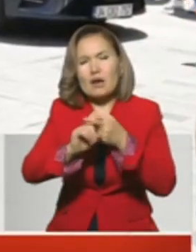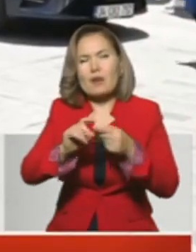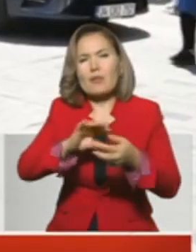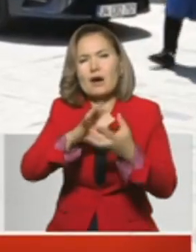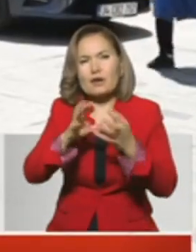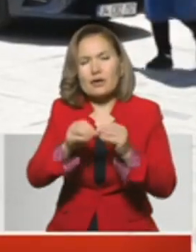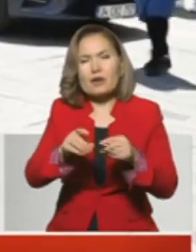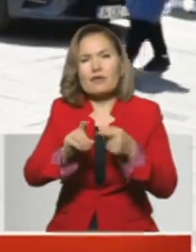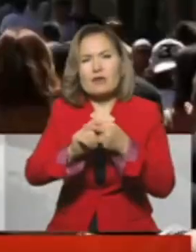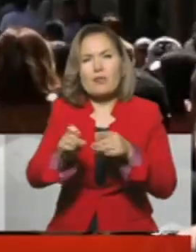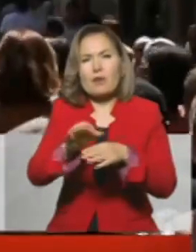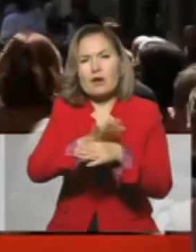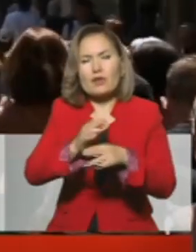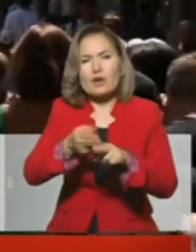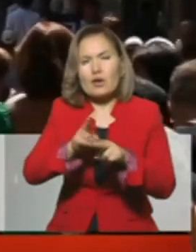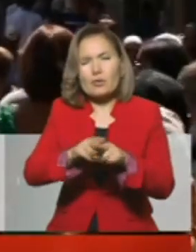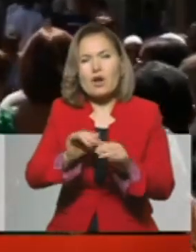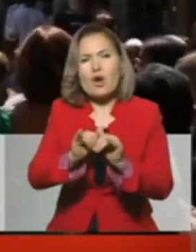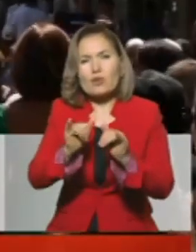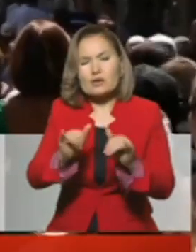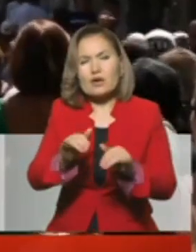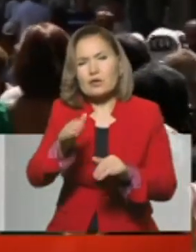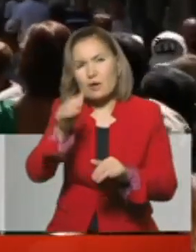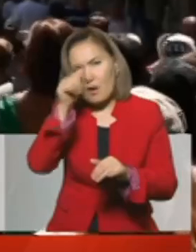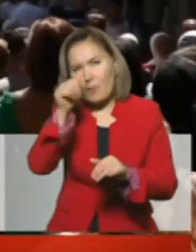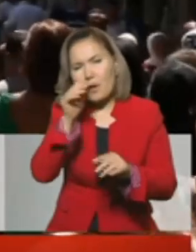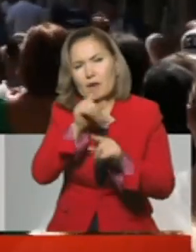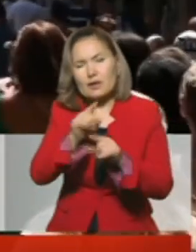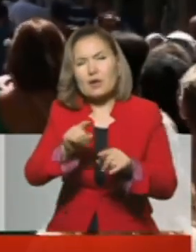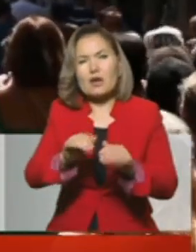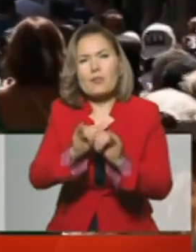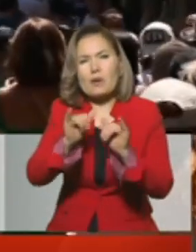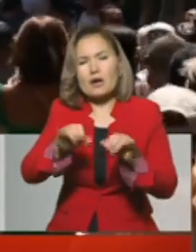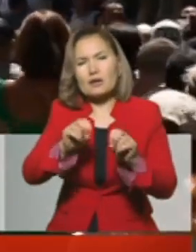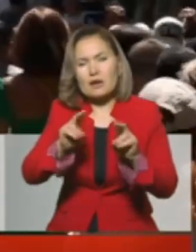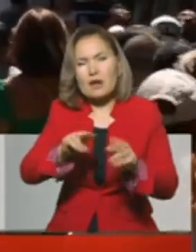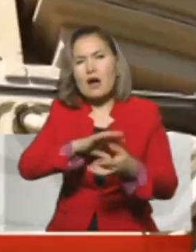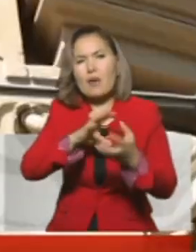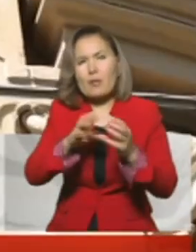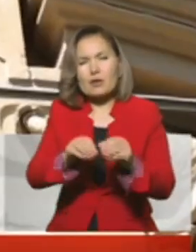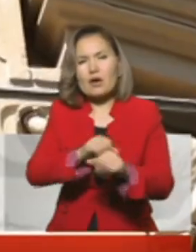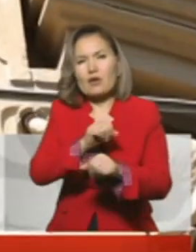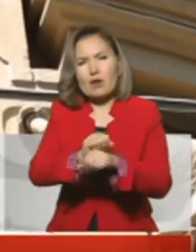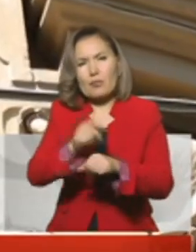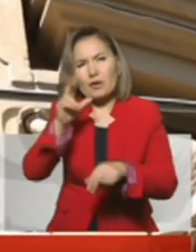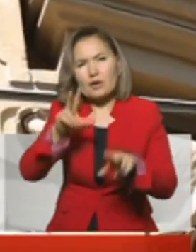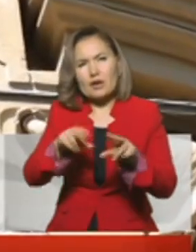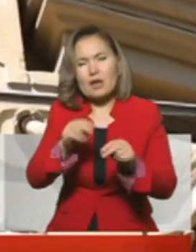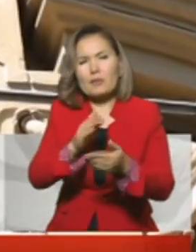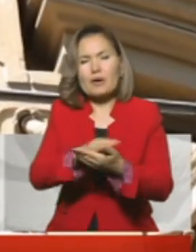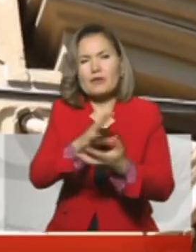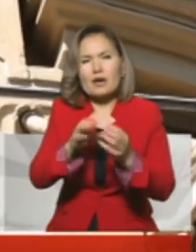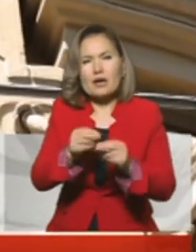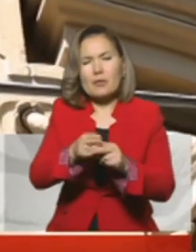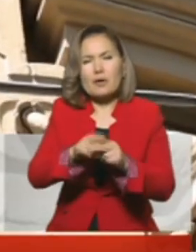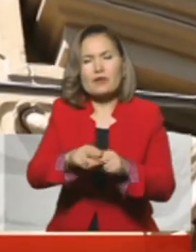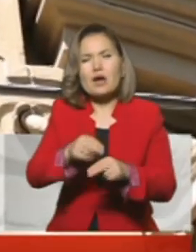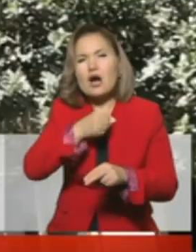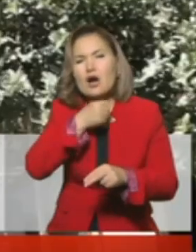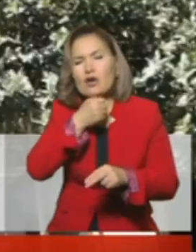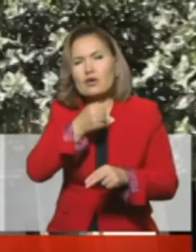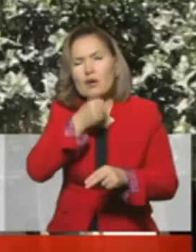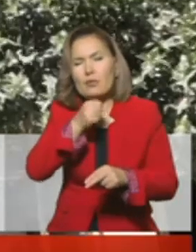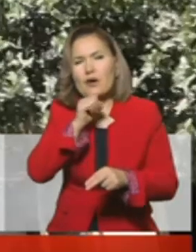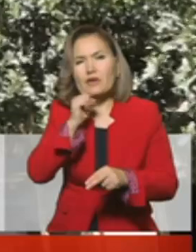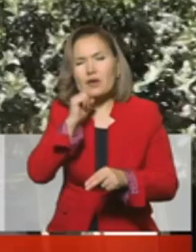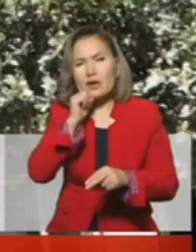аурулары сияқты коронавирустың бұл түрі де осы маусымда артып кейінірек басылады деген пікірде. Дегенмен жасыл ұлғайған кісілер мен